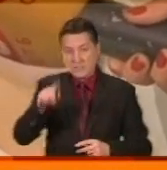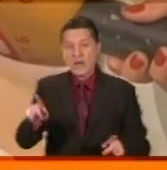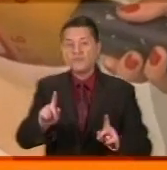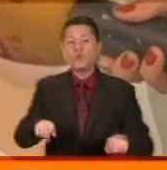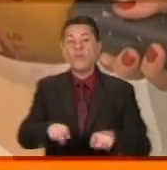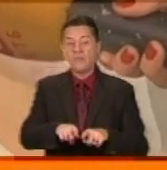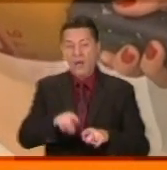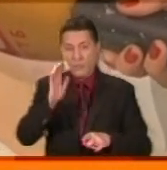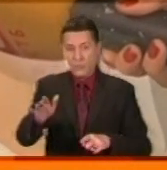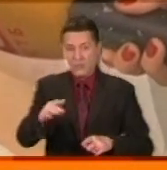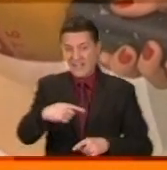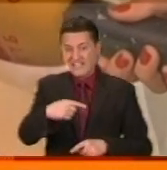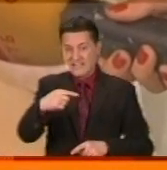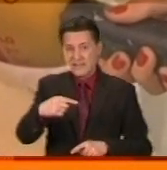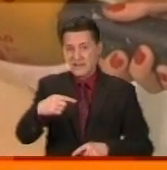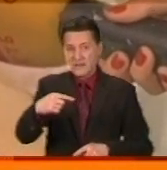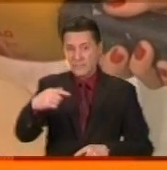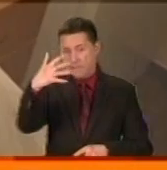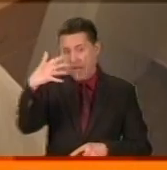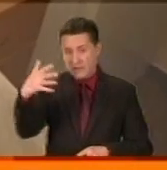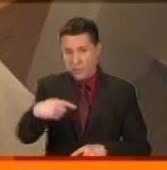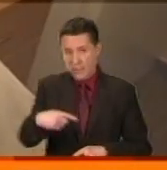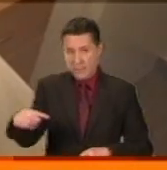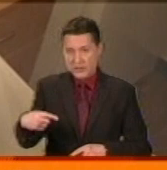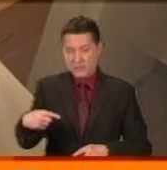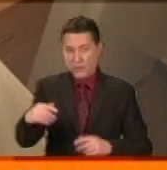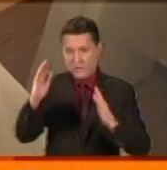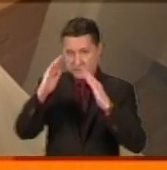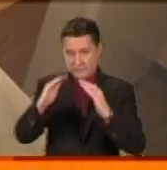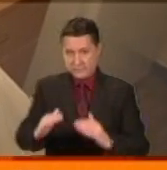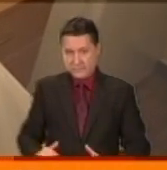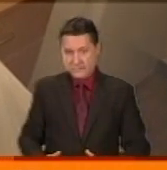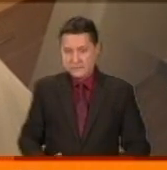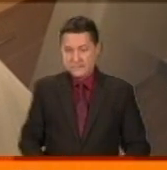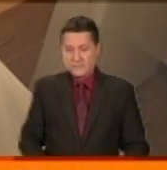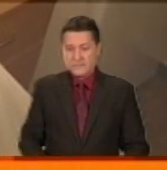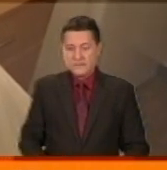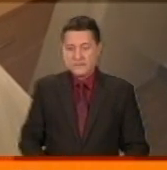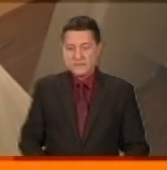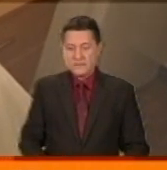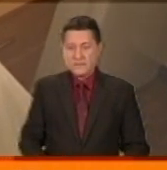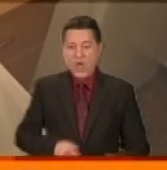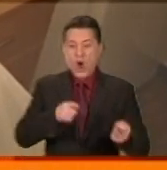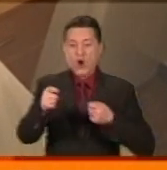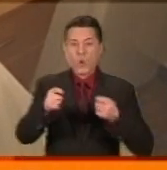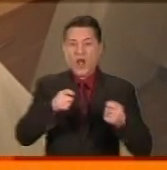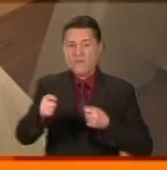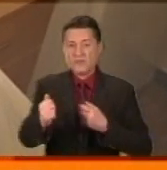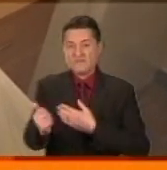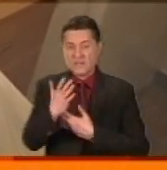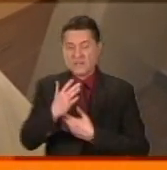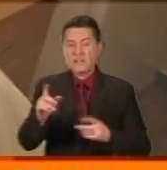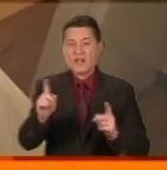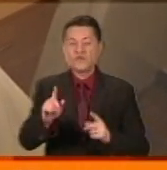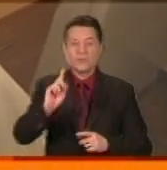буде і грош заробитися треба тоже хоче руководство ми повідомили що Во на за завалиться руководство сказало що воно